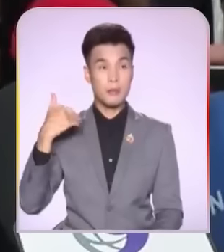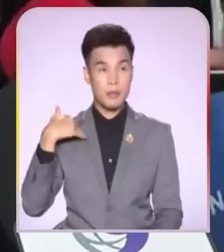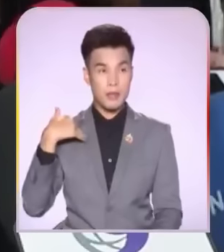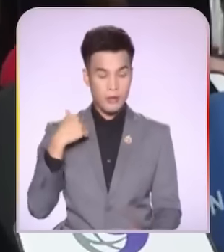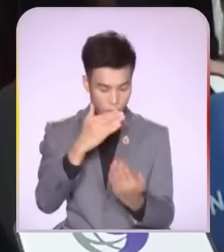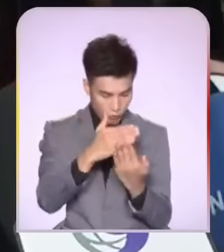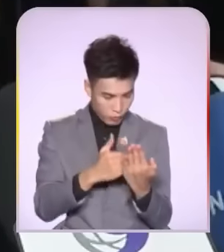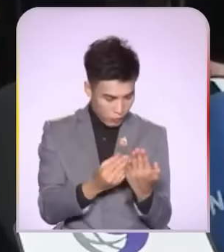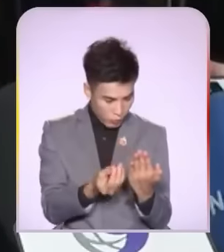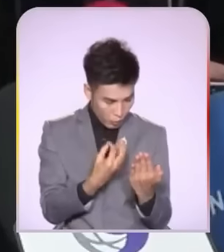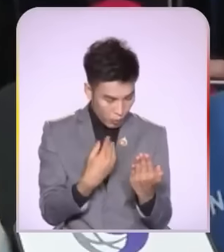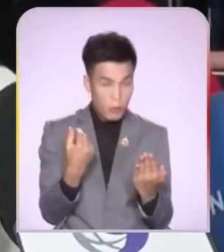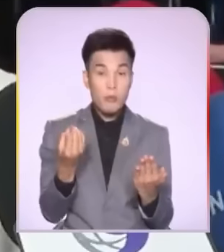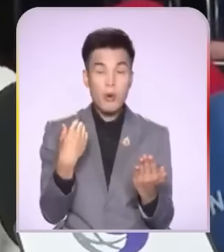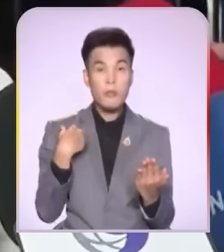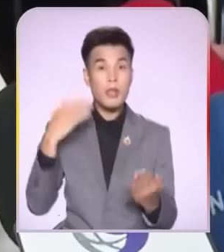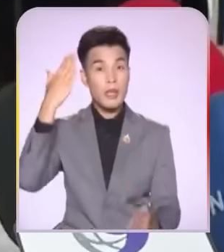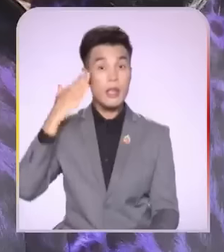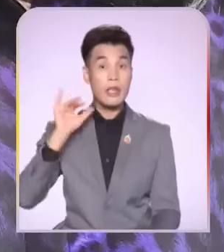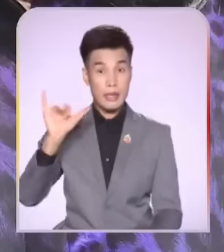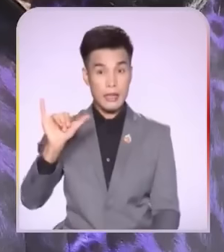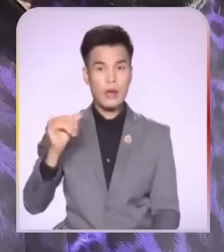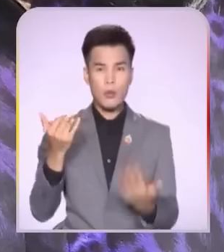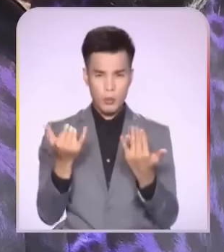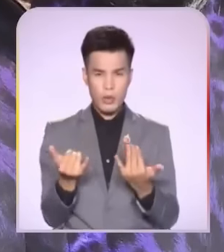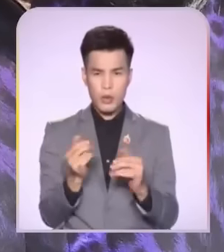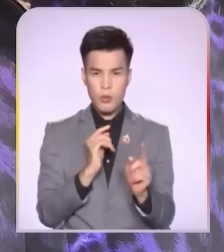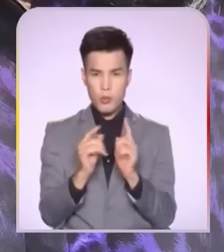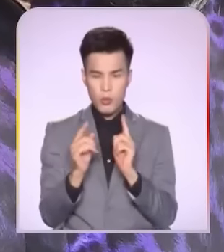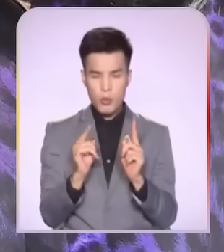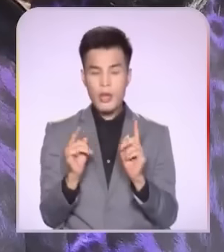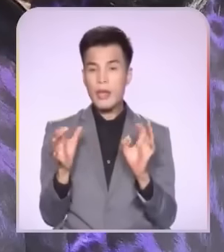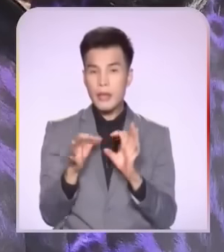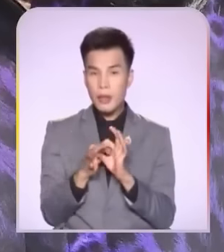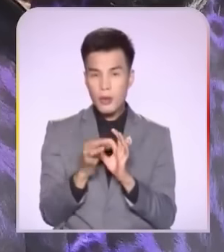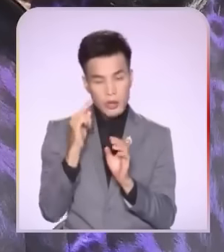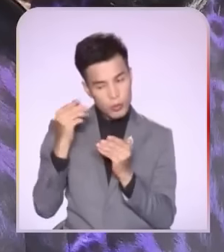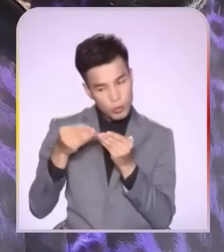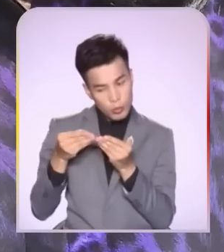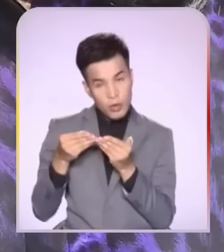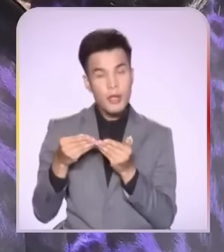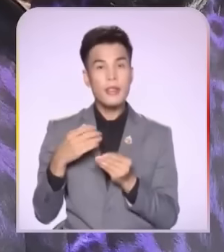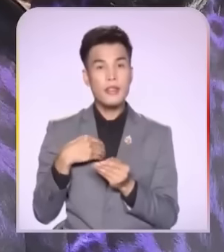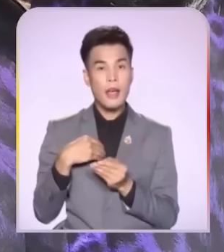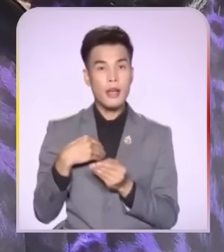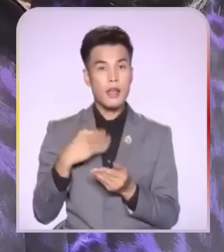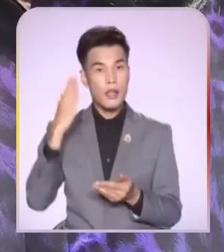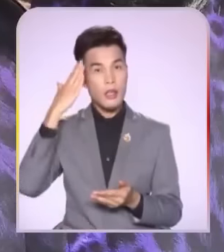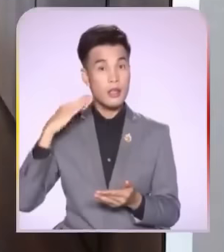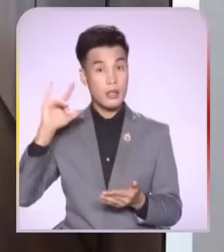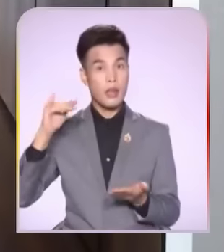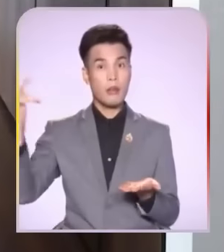ป๊บหนึ่งเพราะว่าผู้สื่อข่าวส่งมาเมื่อสักครู่นี้นะคะบอกว่าวันนี้ที่มาพูดมาคุยกันเนี่ยไม่ได้มีดีลเกี่ยวกับเรื่องของการที่คุณยิ่งลักษณ์จะกลับไ